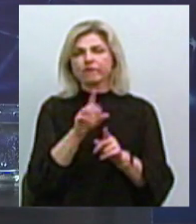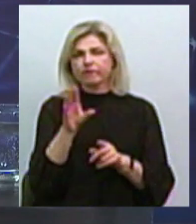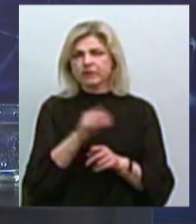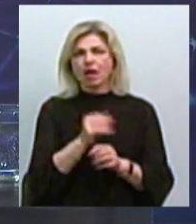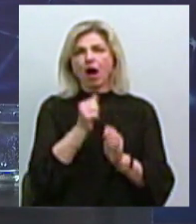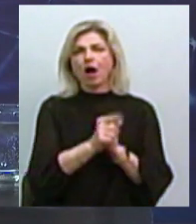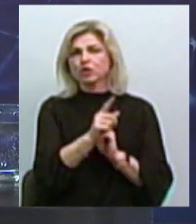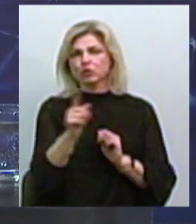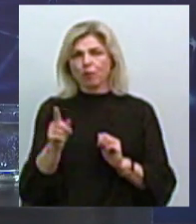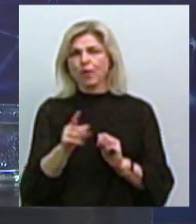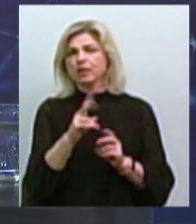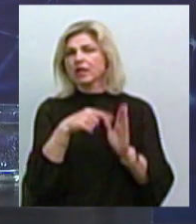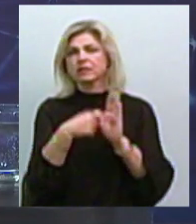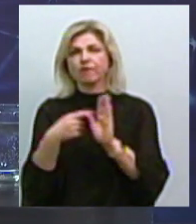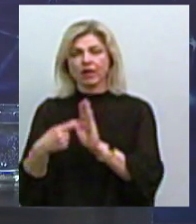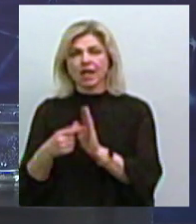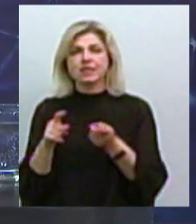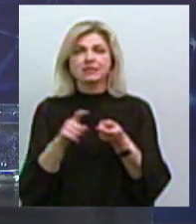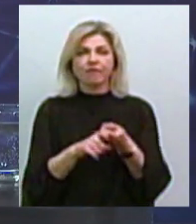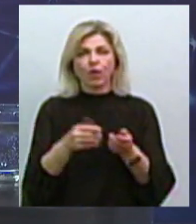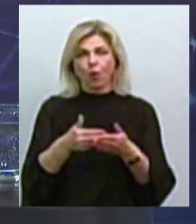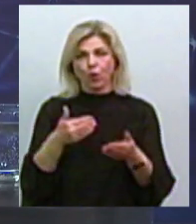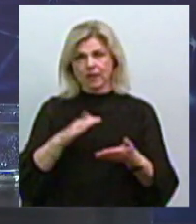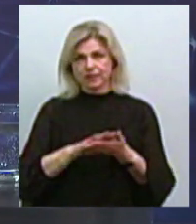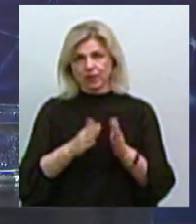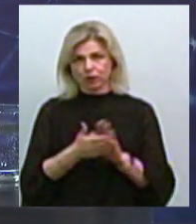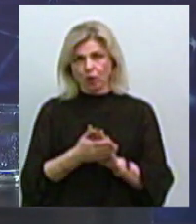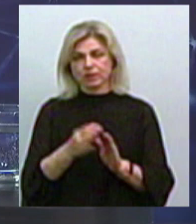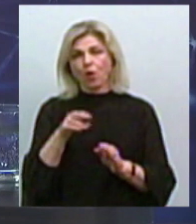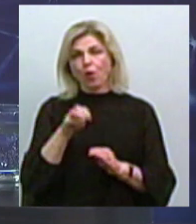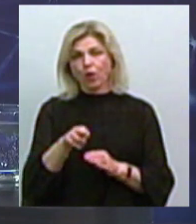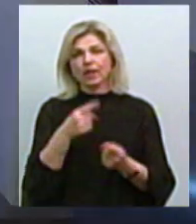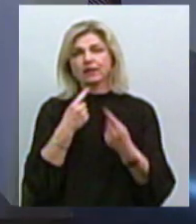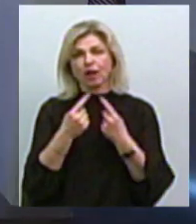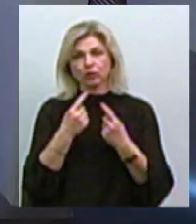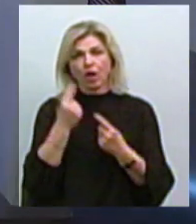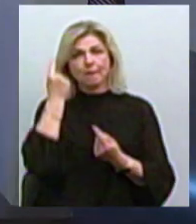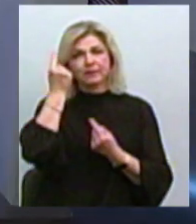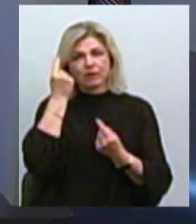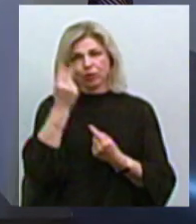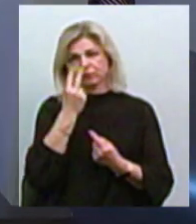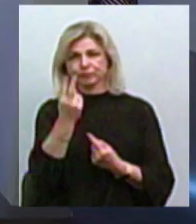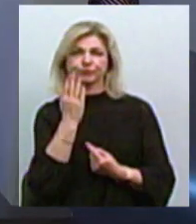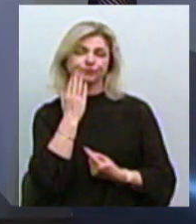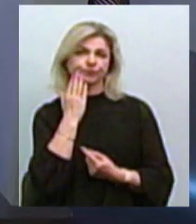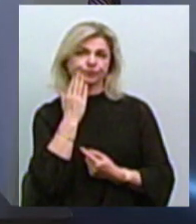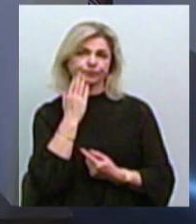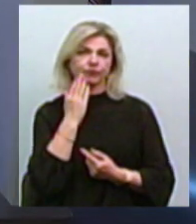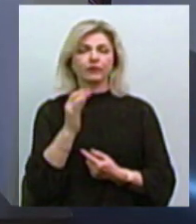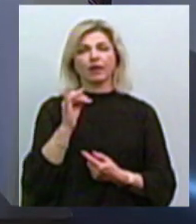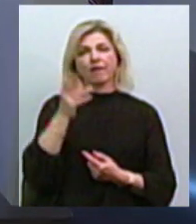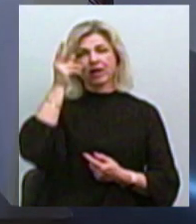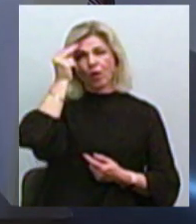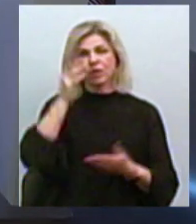кожній людині. Це в залежності від ситуації, тобто від діалогу. Тобто і психологи дивляться на так, людину і вже так,